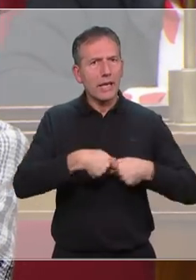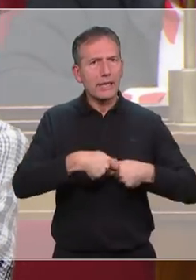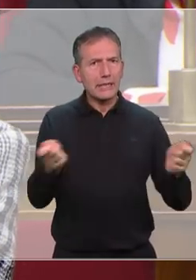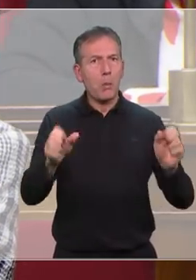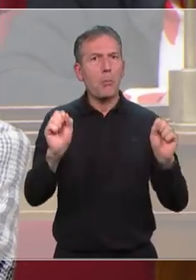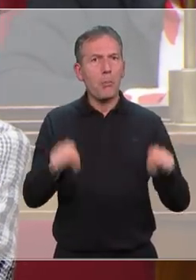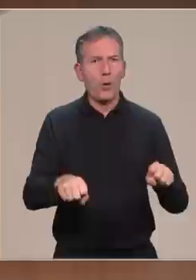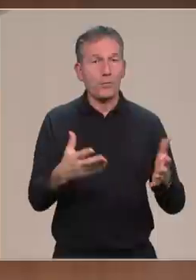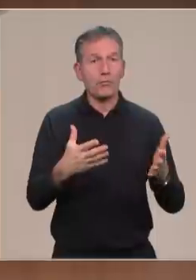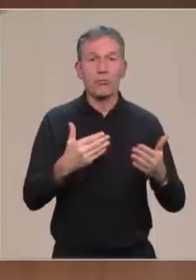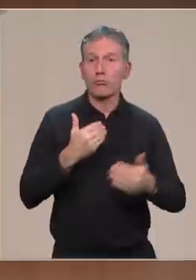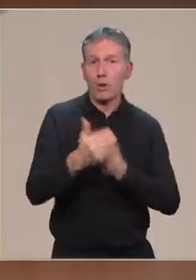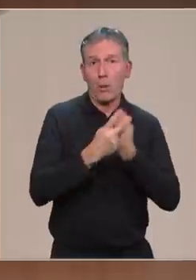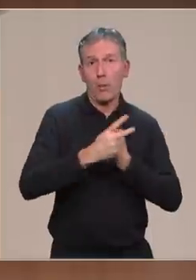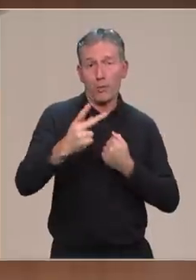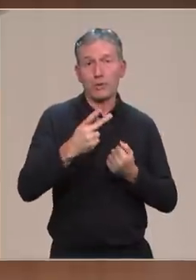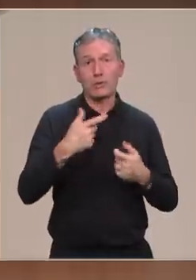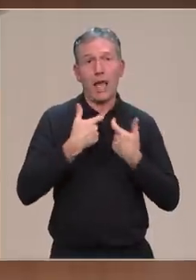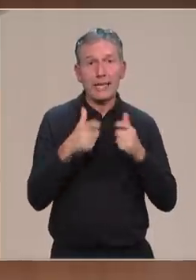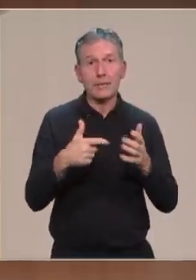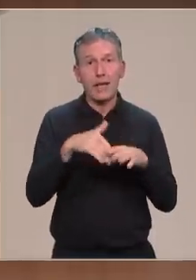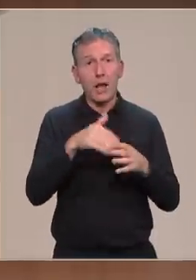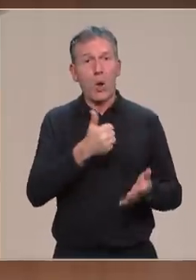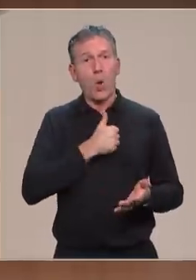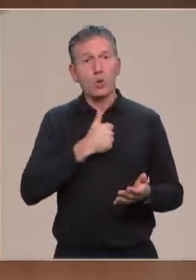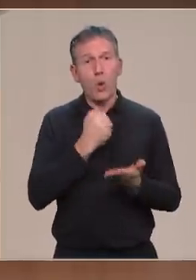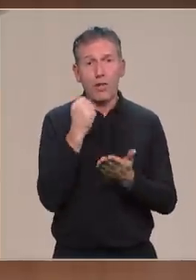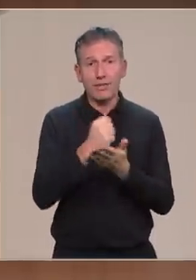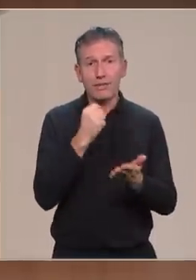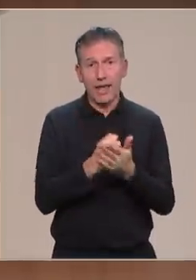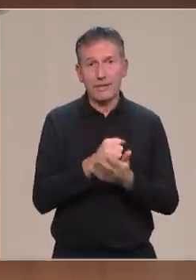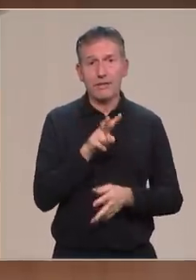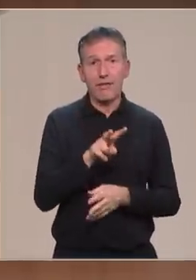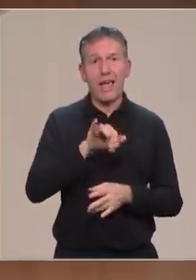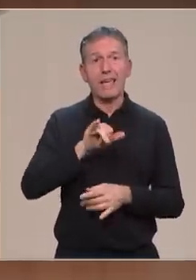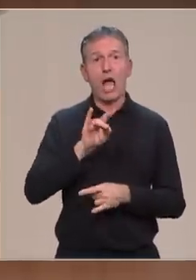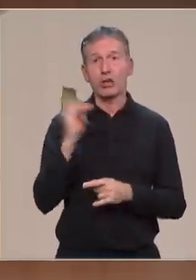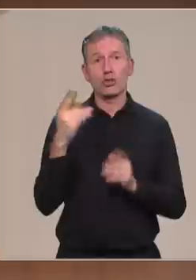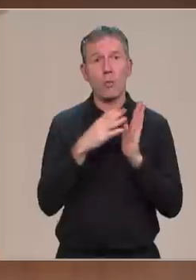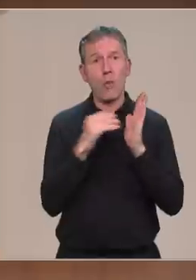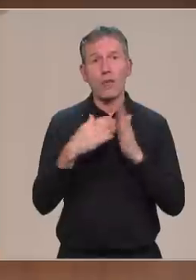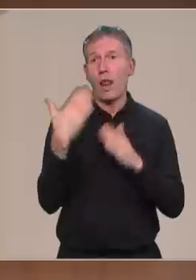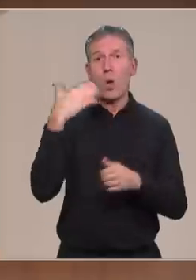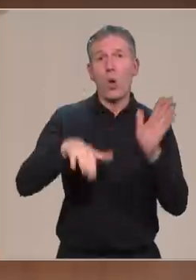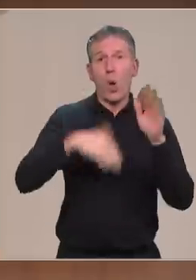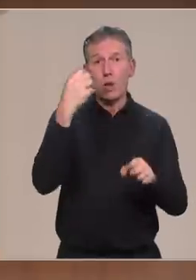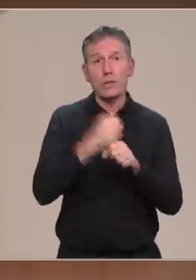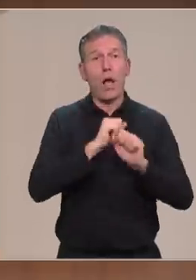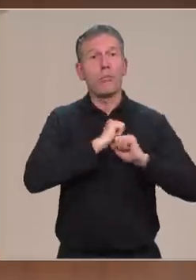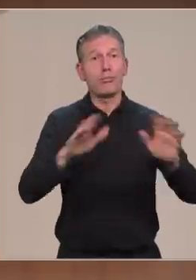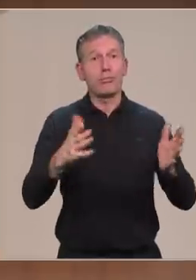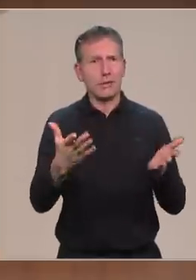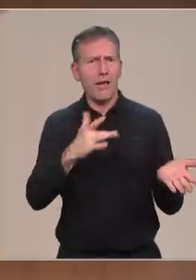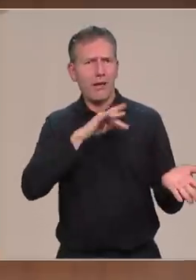avançons vers une plus grande accessibilité des TROD et autres autotests VIH. Ce modèle, lancé il y a près de 11 ans maintenant, a démontré tout